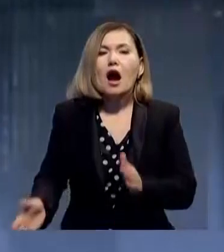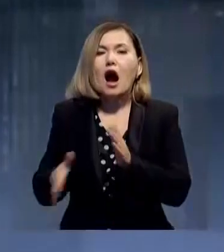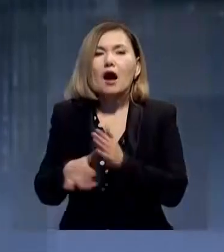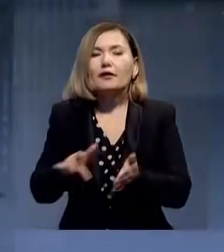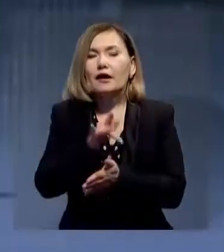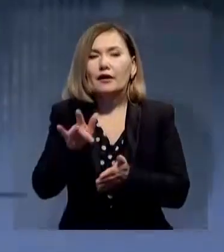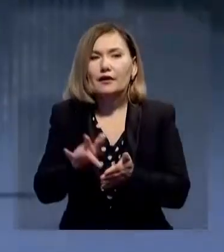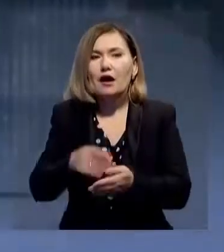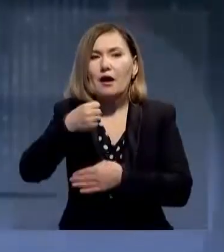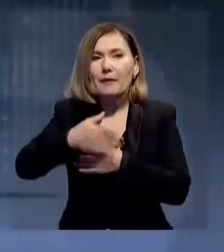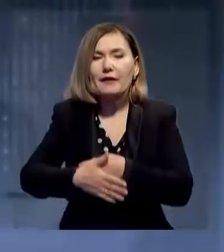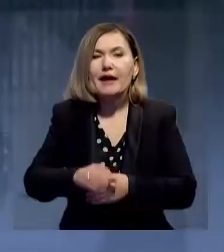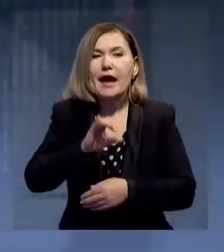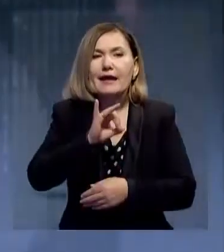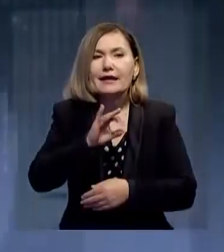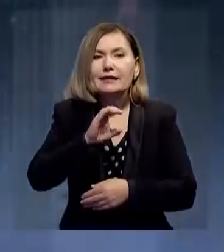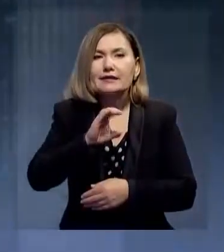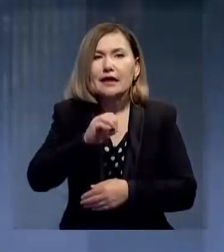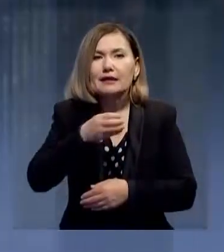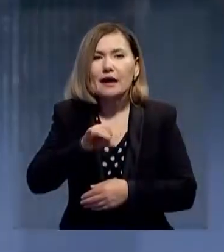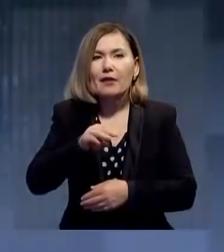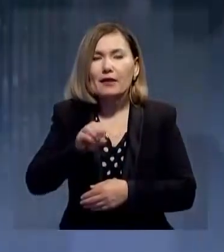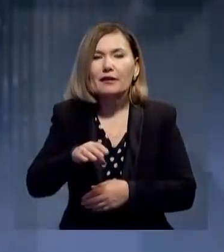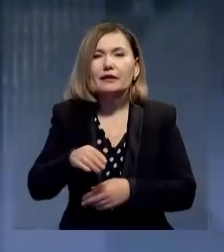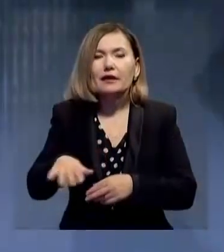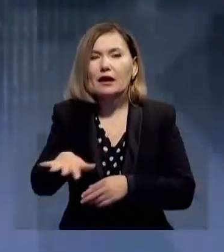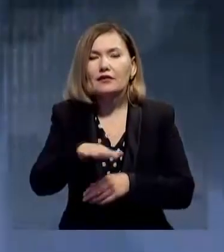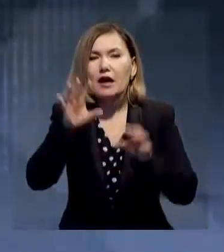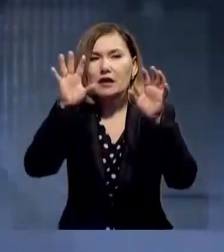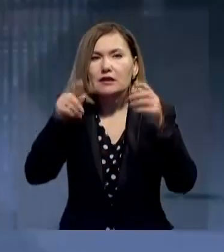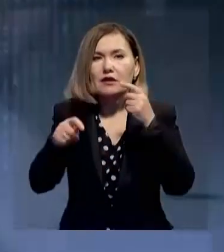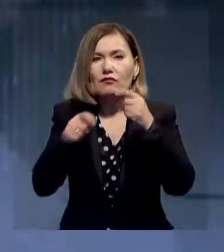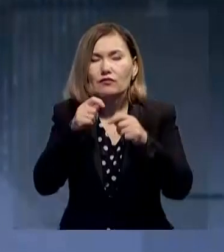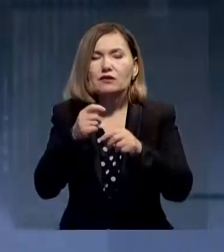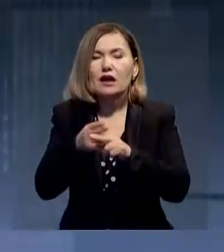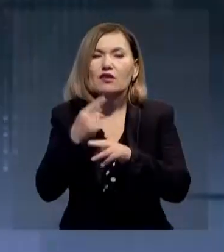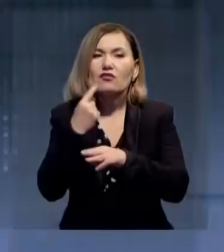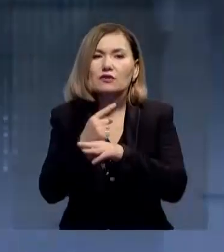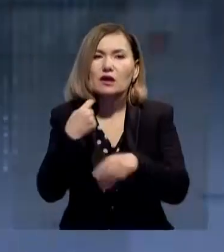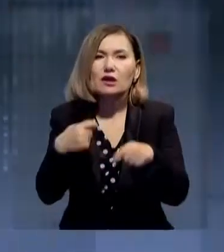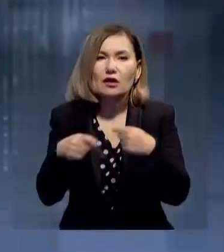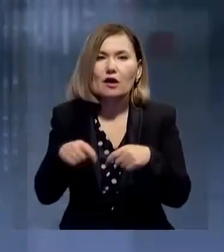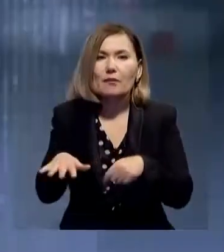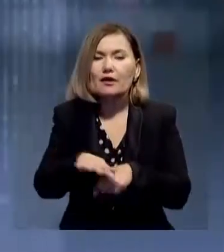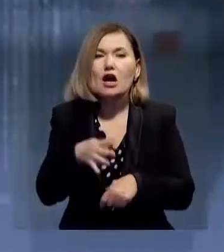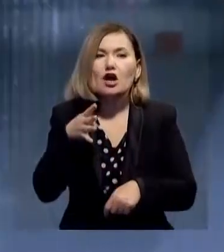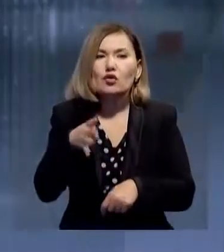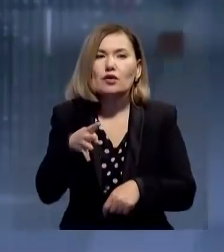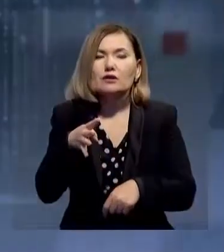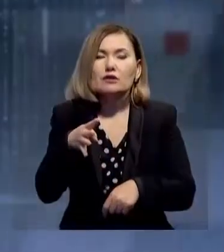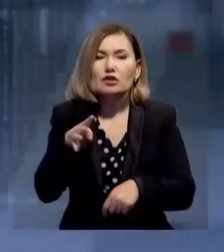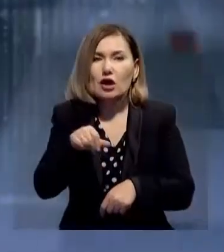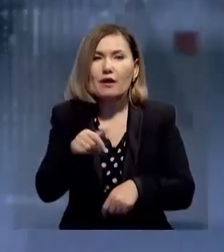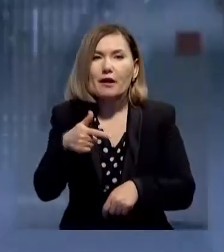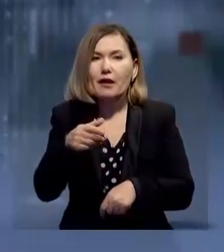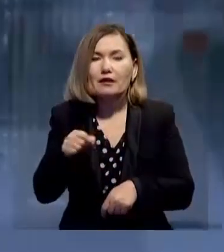Жалғастырайық. Атыраудың орталығындағы Исатай Махамбет алаңында заңсыз сауда саттыққа тыйым салынды. Қазір жергілікті әкімдік аумағы 4,5 гектар